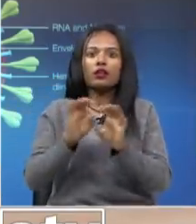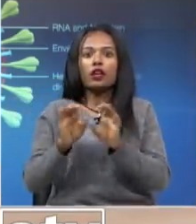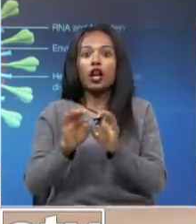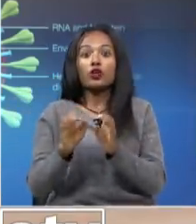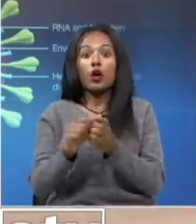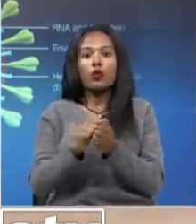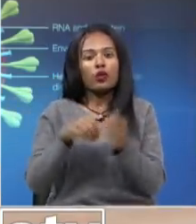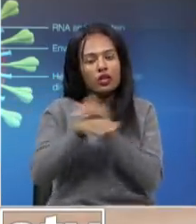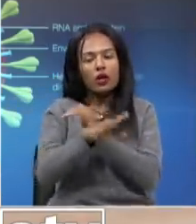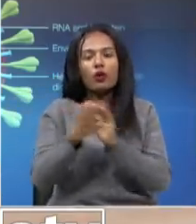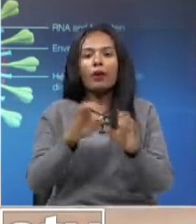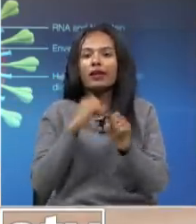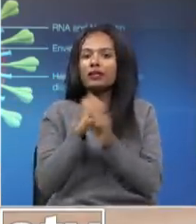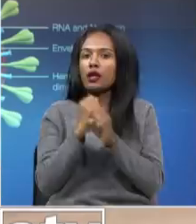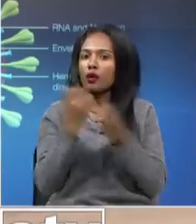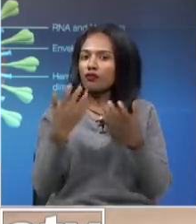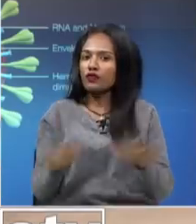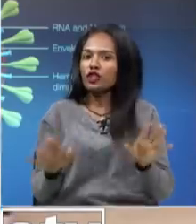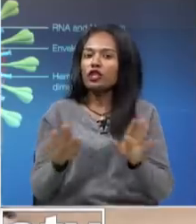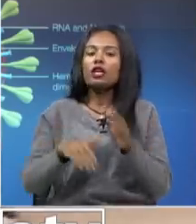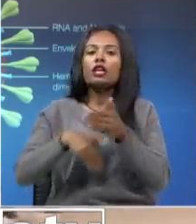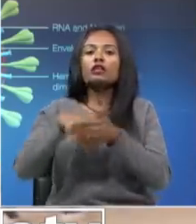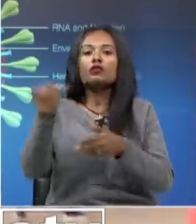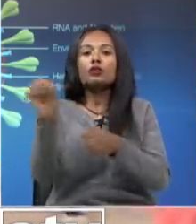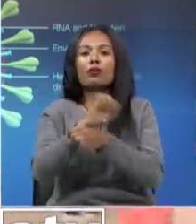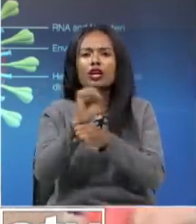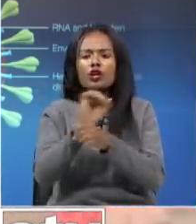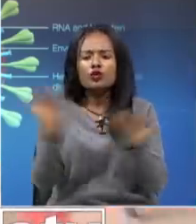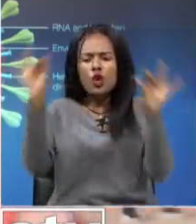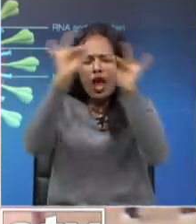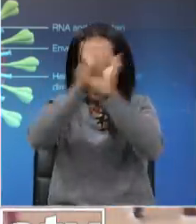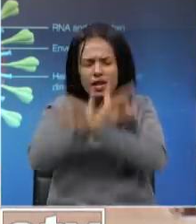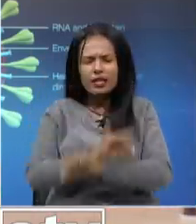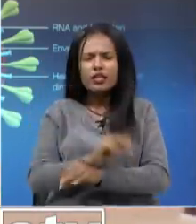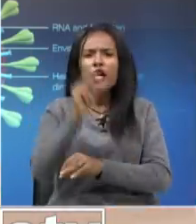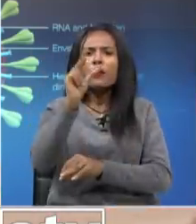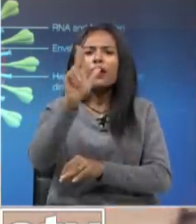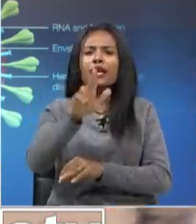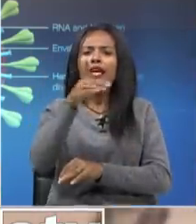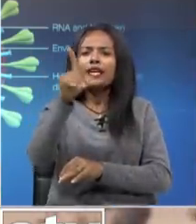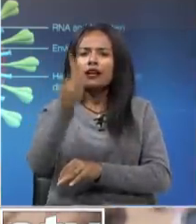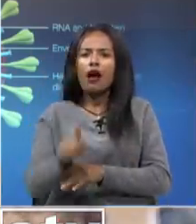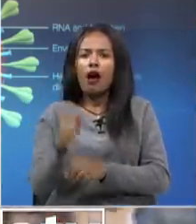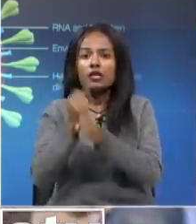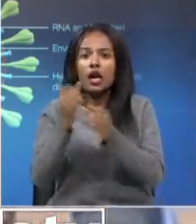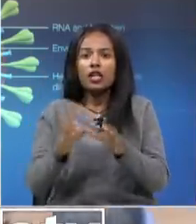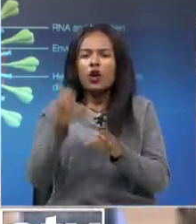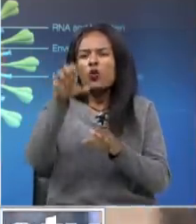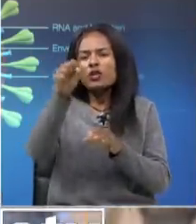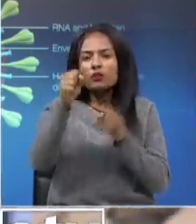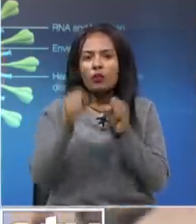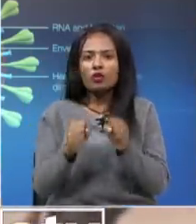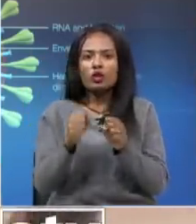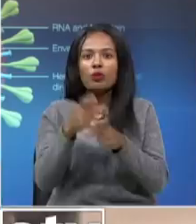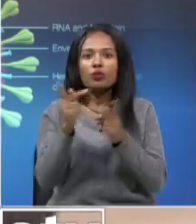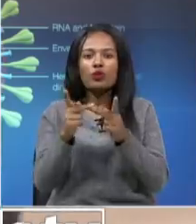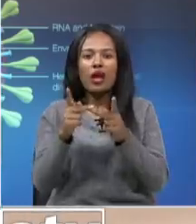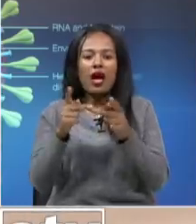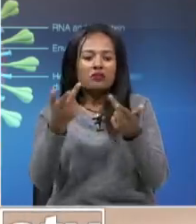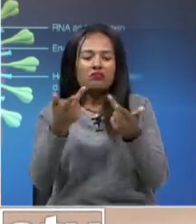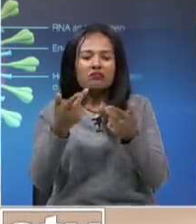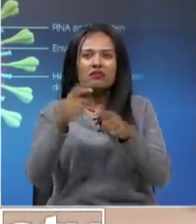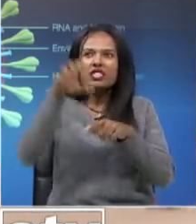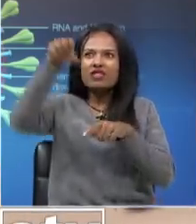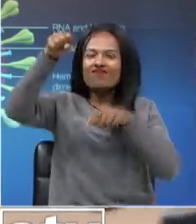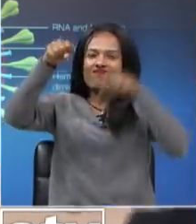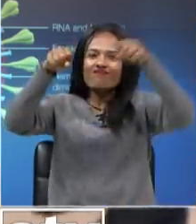እንዲገቡ የማድረግ ስራ ሰርተናል። ከዛ ውጪ መኪኖቹ ጧት ለሊት በበረኪና ሰራተኛው ሊይዝ የሚችልበት ቦታ ላይ ብረት የሚባሉ ቦታዎች